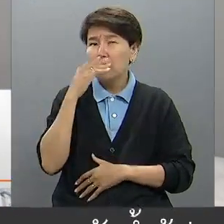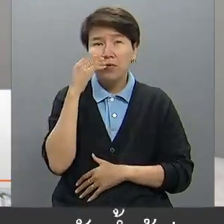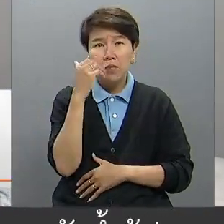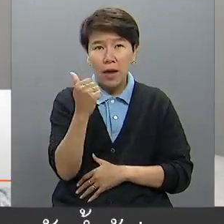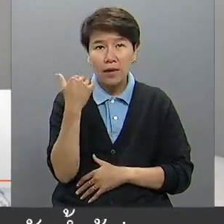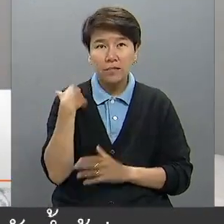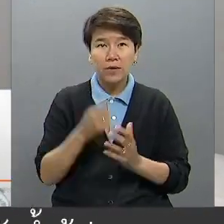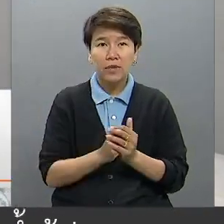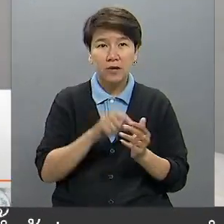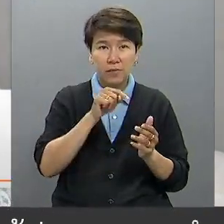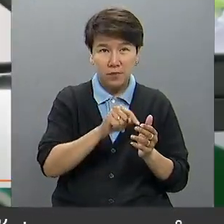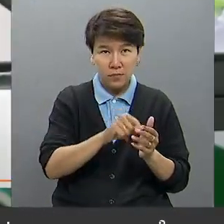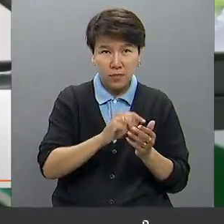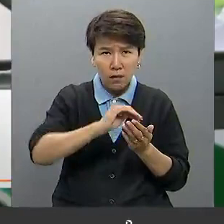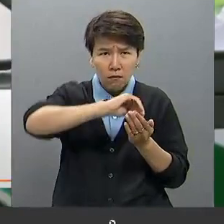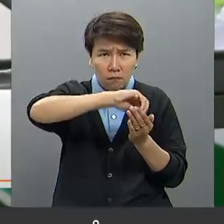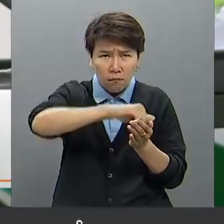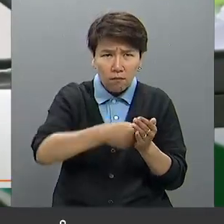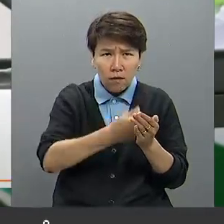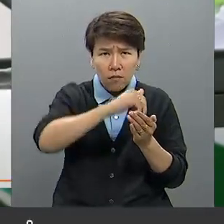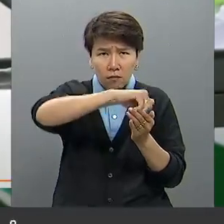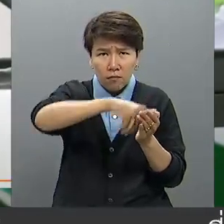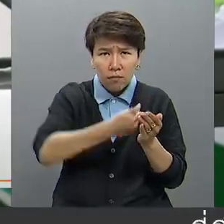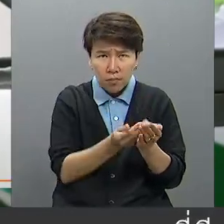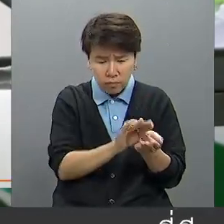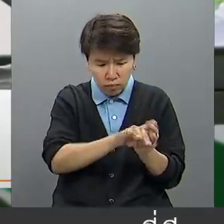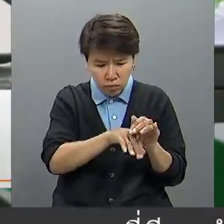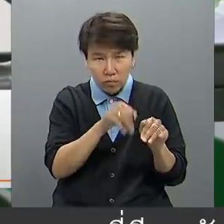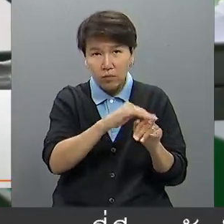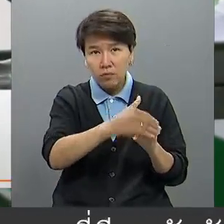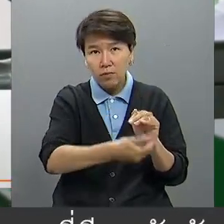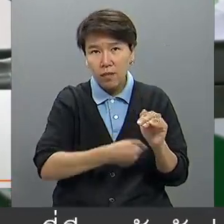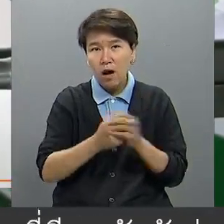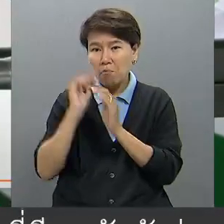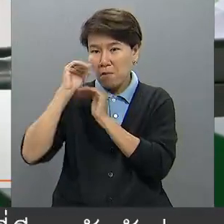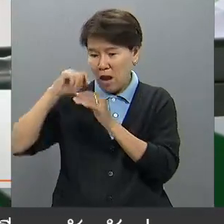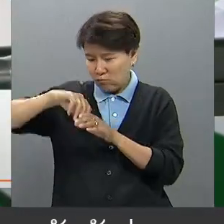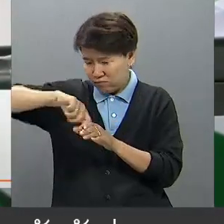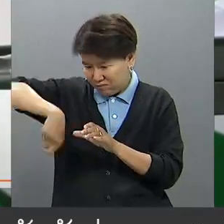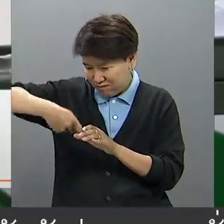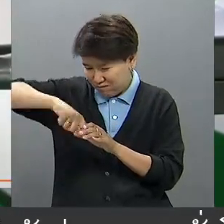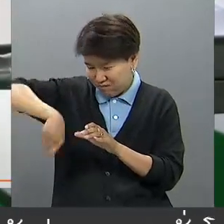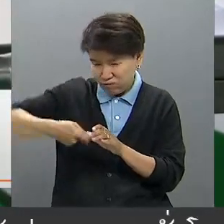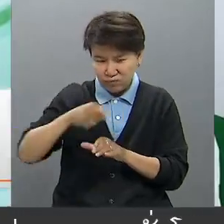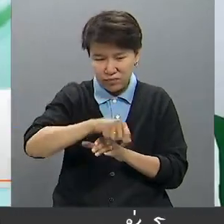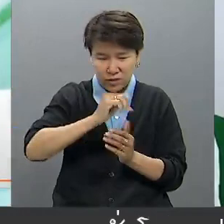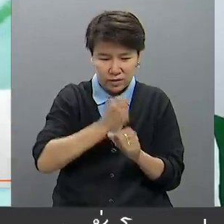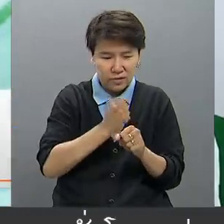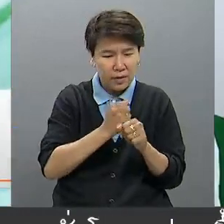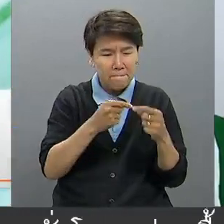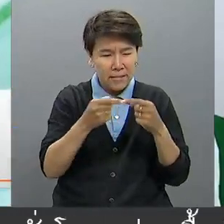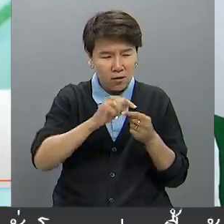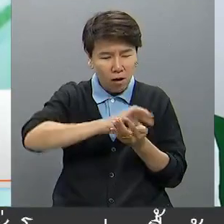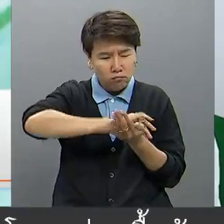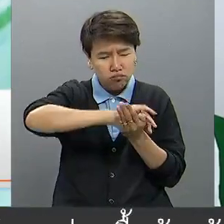ขูดริ้วและหั่นเส้นเป็นส่วนหนึ่งในผลิตภัณฑ์แปรรูปของกลุ่มวิสาหกิจชุมชนผลิตผลไม้ปลอดภัยบ้านรางสีหมอกต